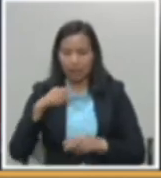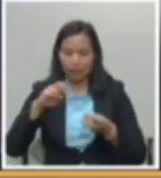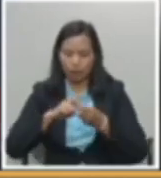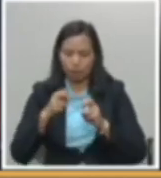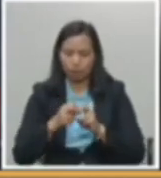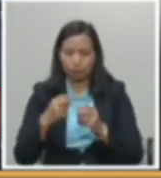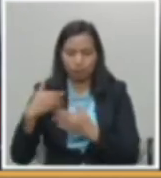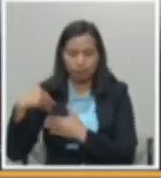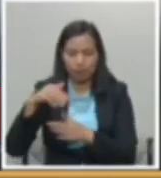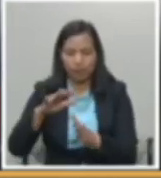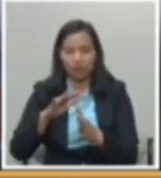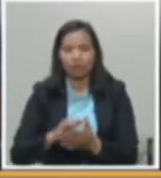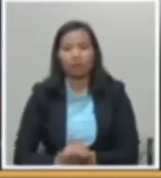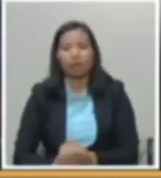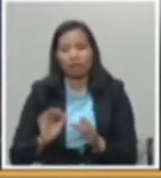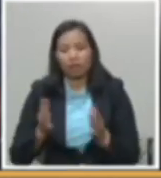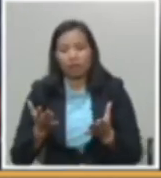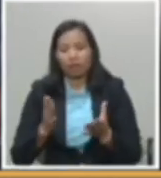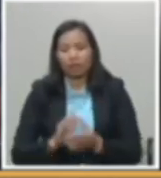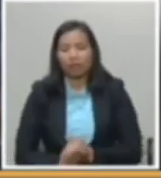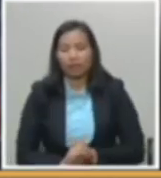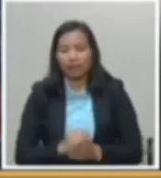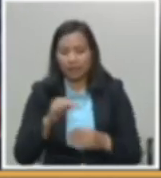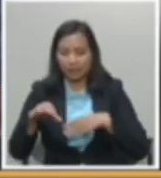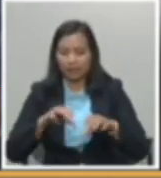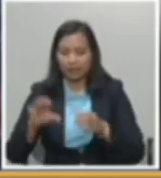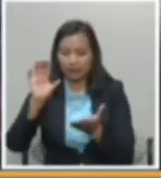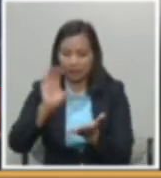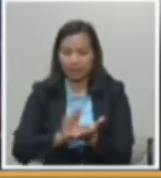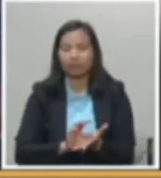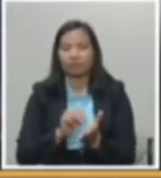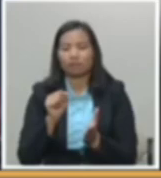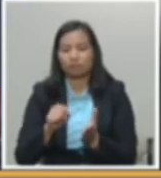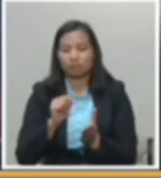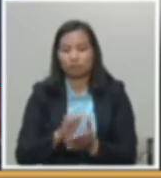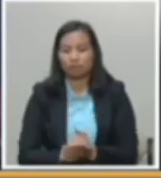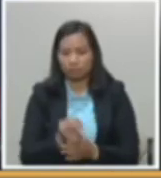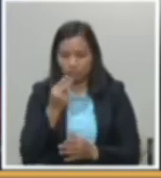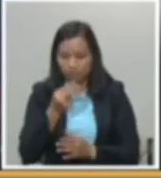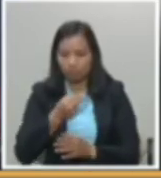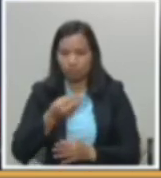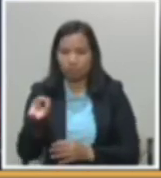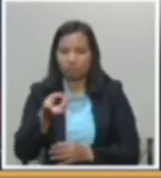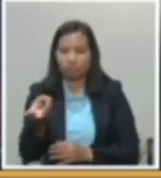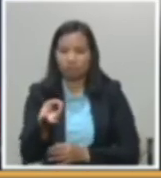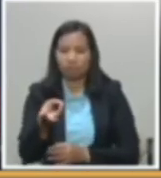การส่งออกถดถอยการจัดสรรงบประมาณลักษณะนี้ยิ่งดูแล้วน้อยไปอีกค่ะ